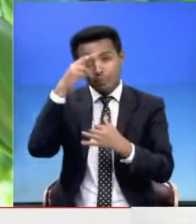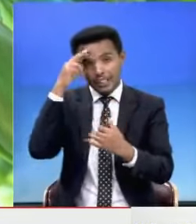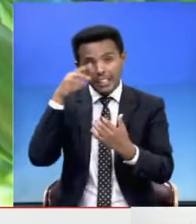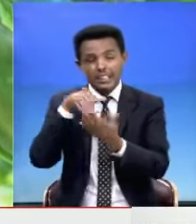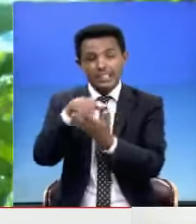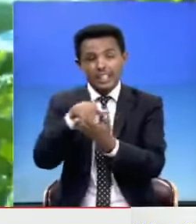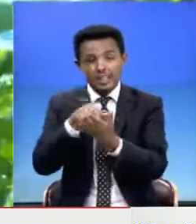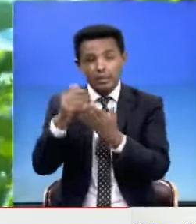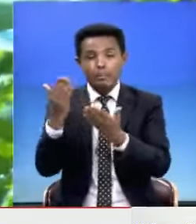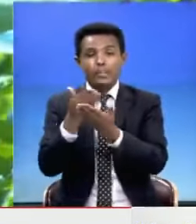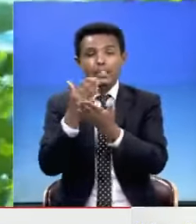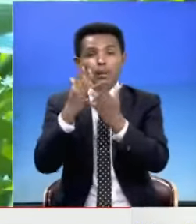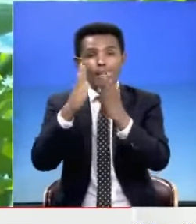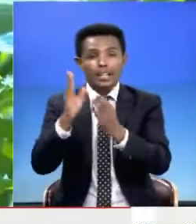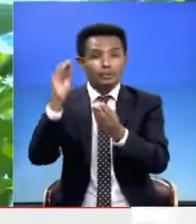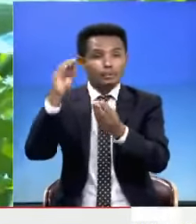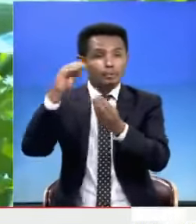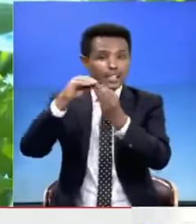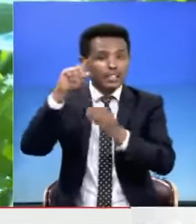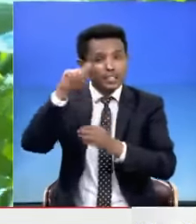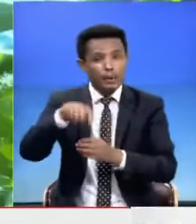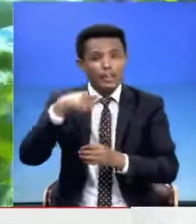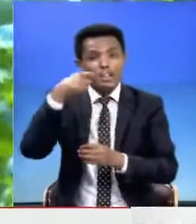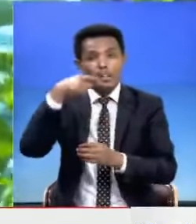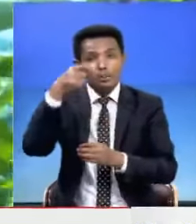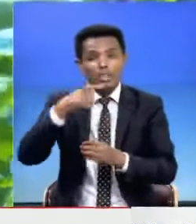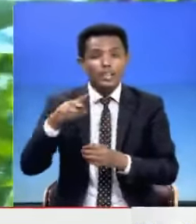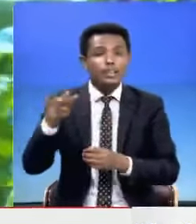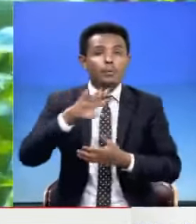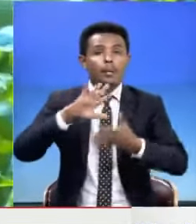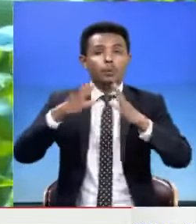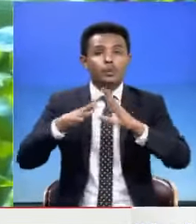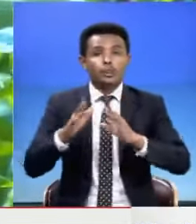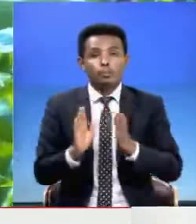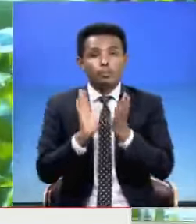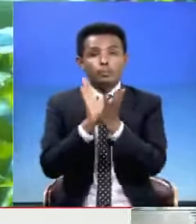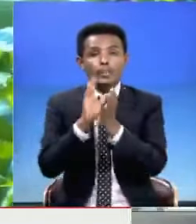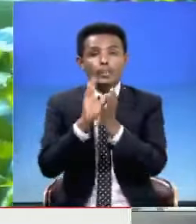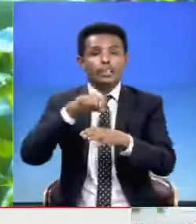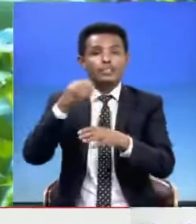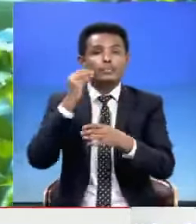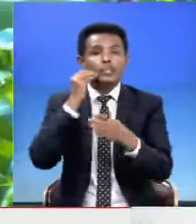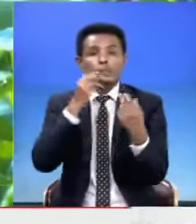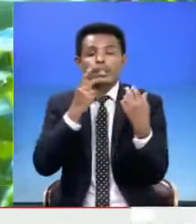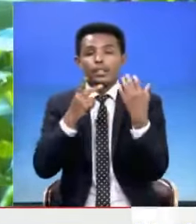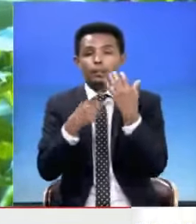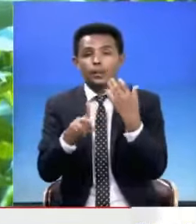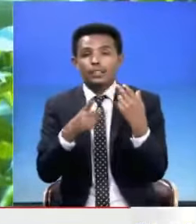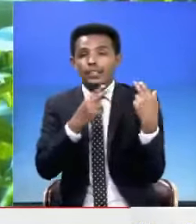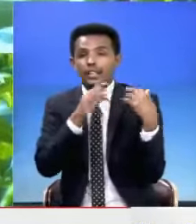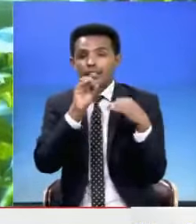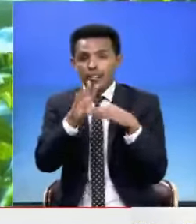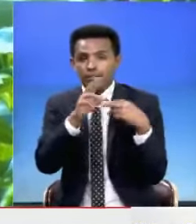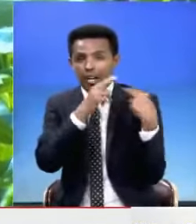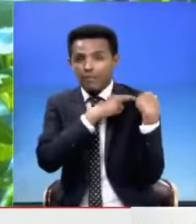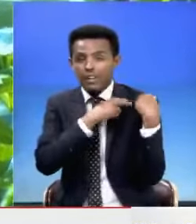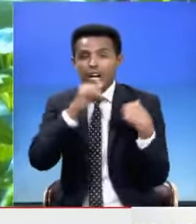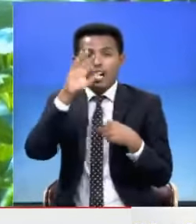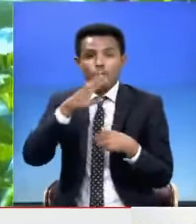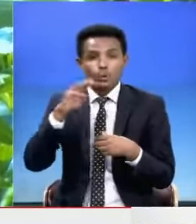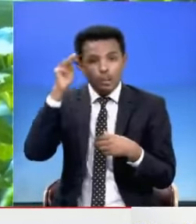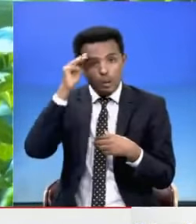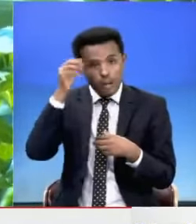ምርትና ምርታማነትን ማሳደግ ይገባል ያሉት ደግሞ የምዕራብ ጎጃም ዞን ብልጽግና ጽህፈት ቤት የፖለቲካ ዘርፍ ኃላፊ አቶ ጥላሁን አለምነ